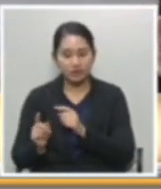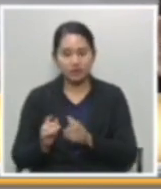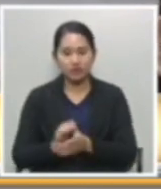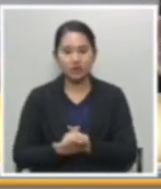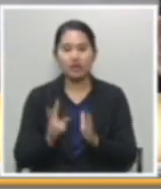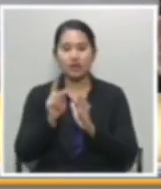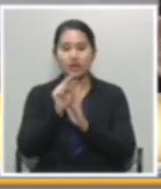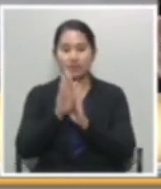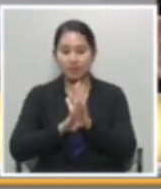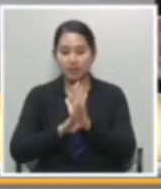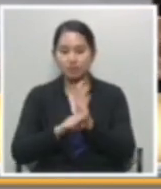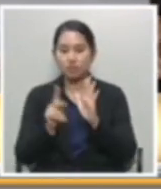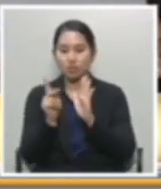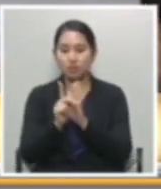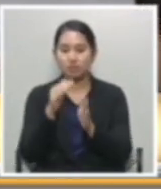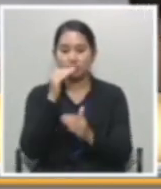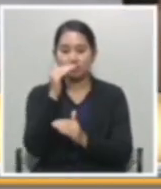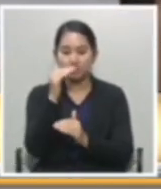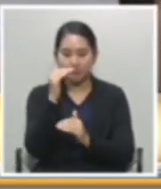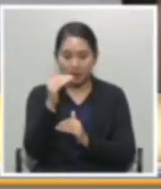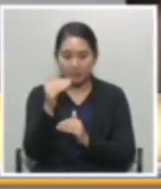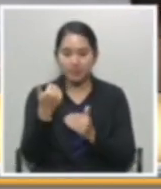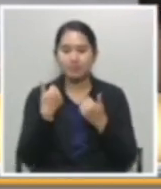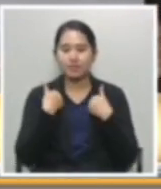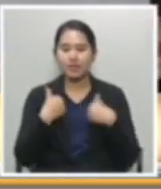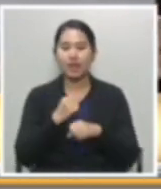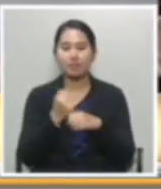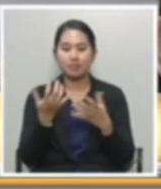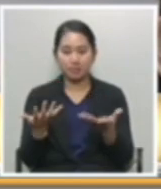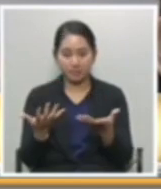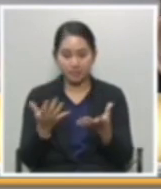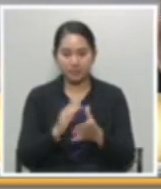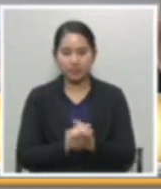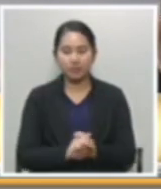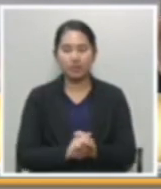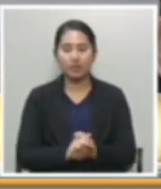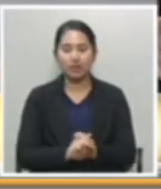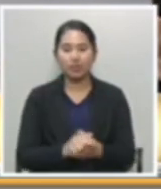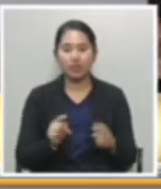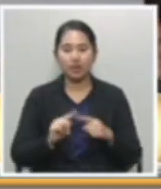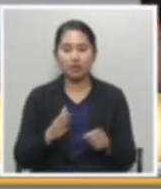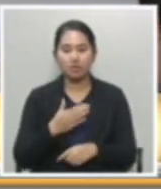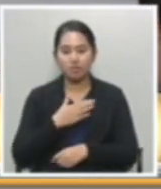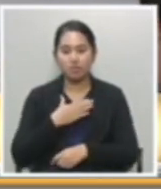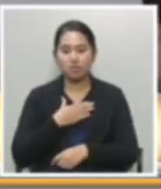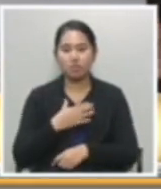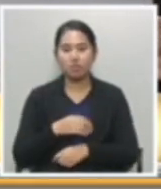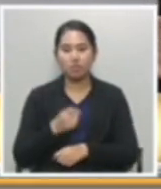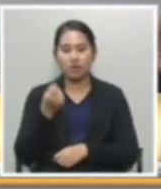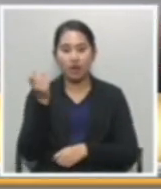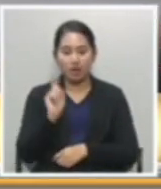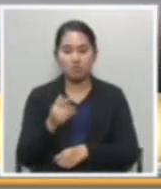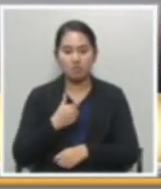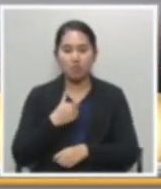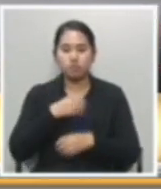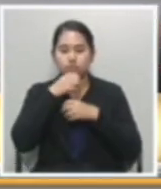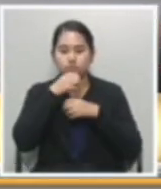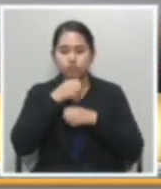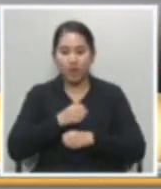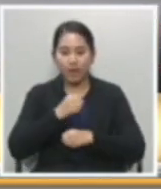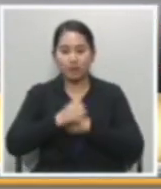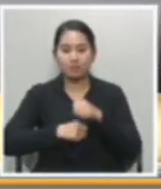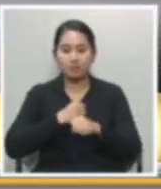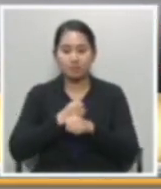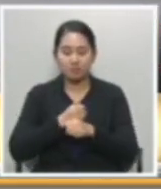เบียบมันข้อบังคับมันมีอยู่แล้วว่าจะทำยังไงแต่ว่าผมเอาละผมถือว่าผมอายุมากแล้วนี่ผ